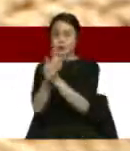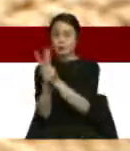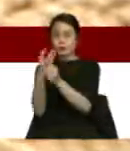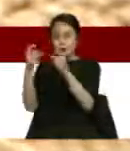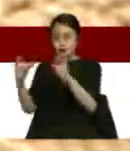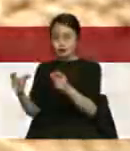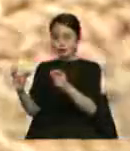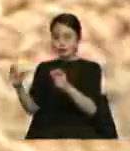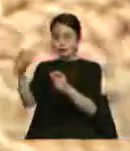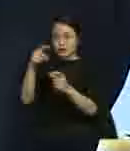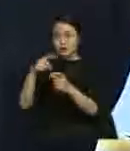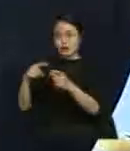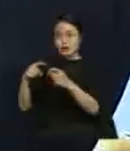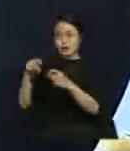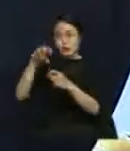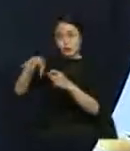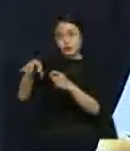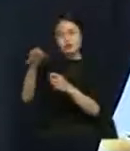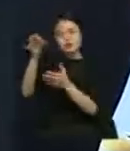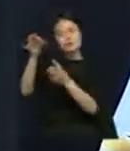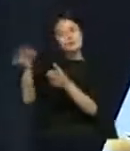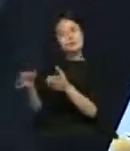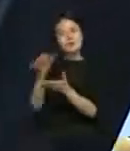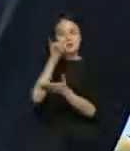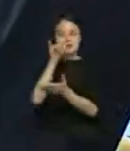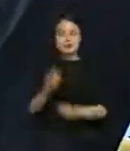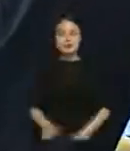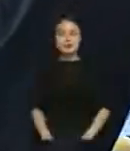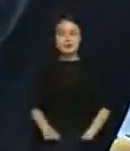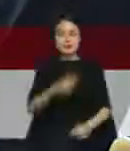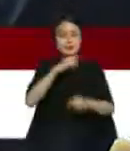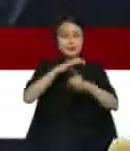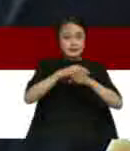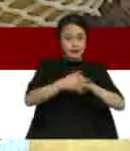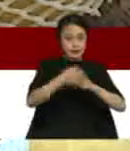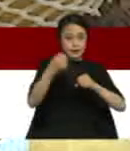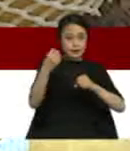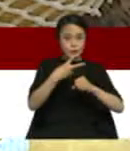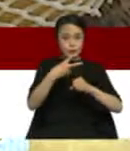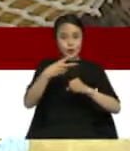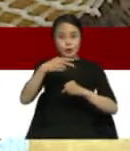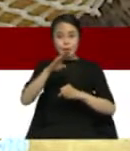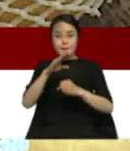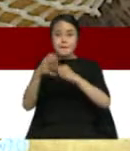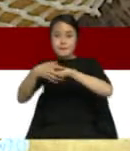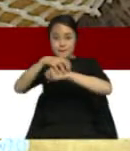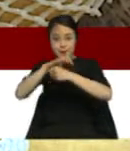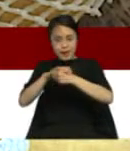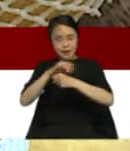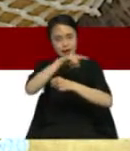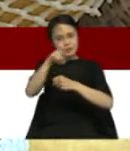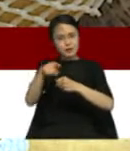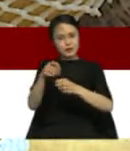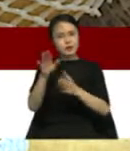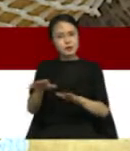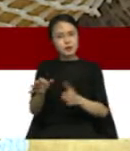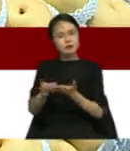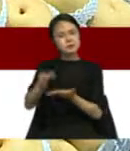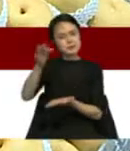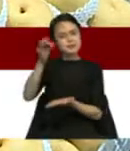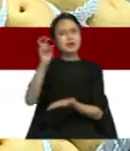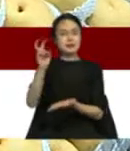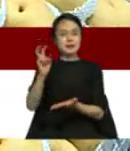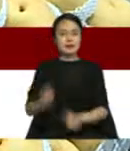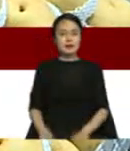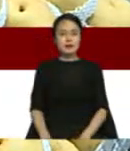편이었습니다. 한편 공사는 사과와 배, 단감 등의 경우 가격 강세가 예상된다고 밝혔습니다. 봄철 냉해와 낙과